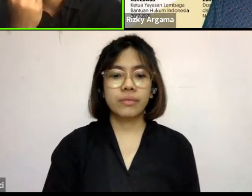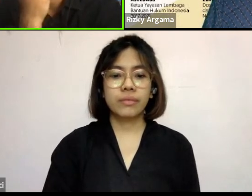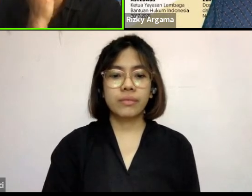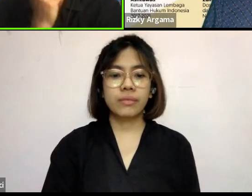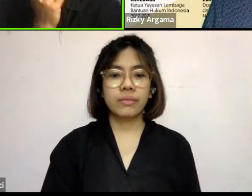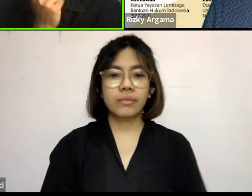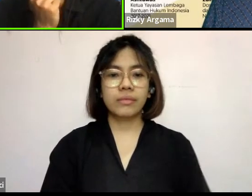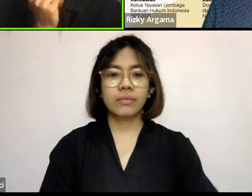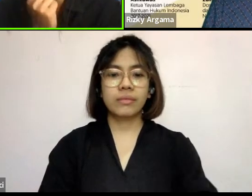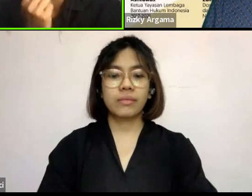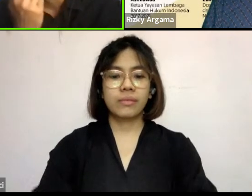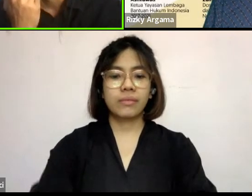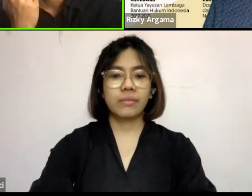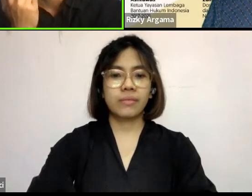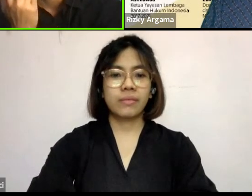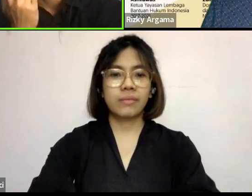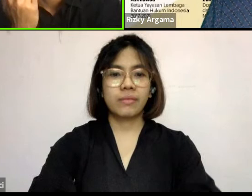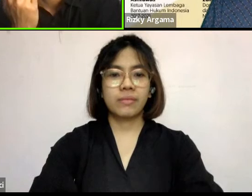mau